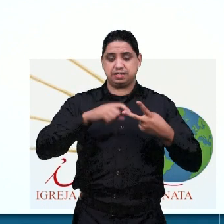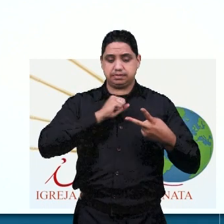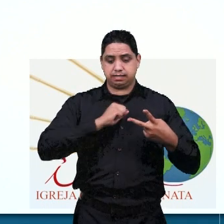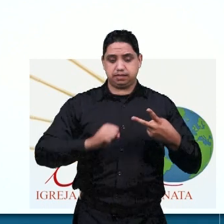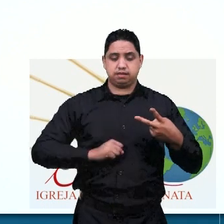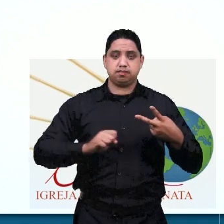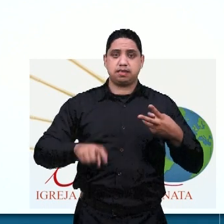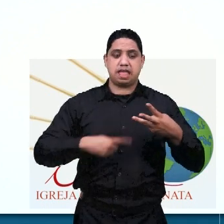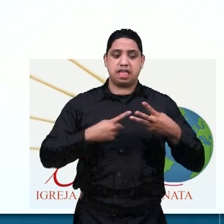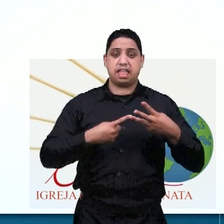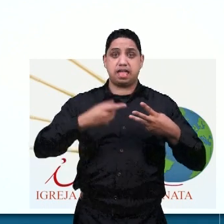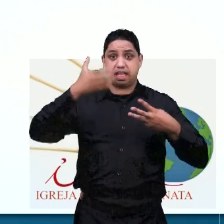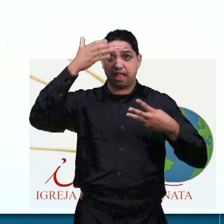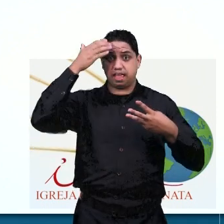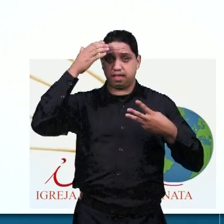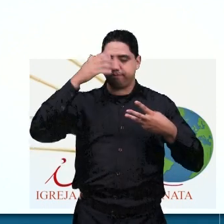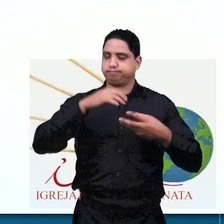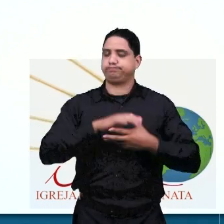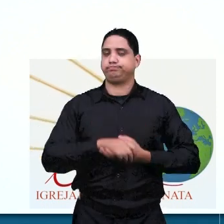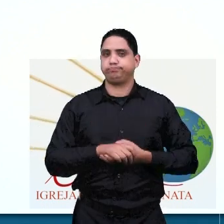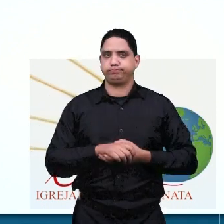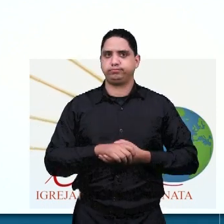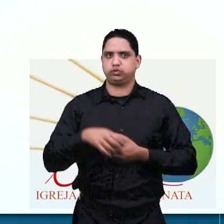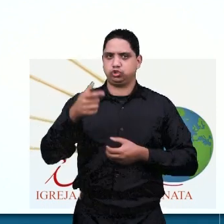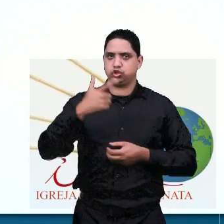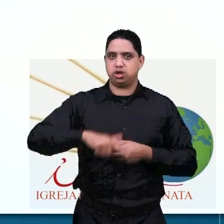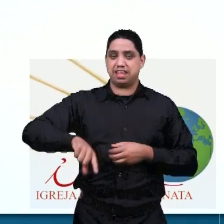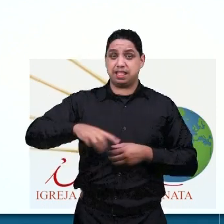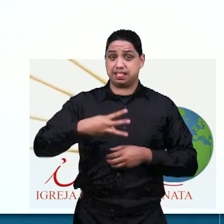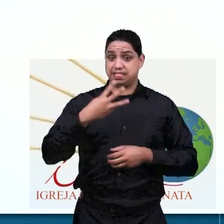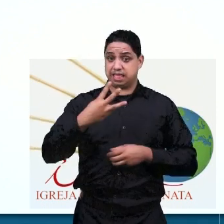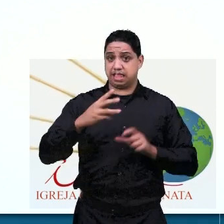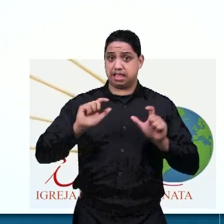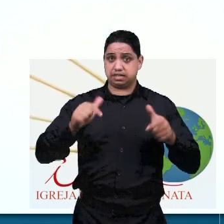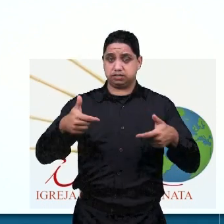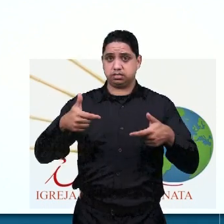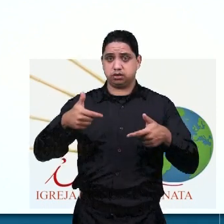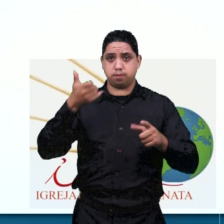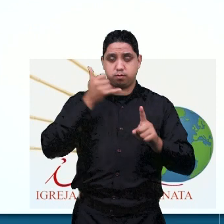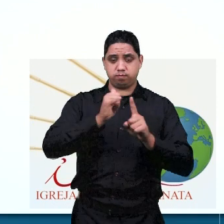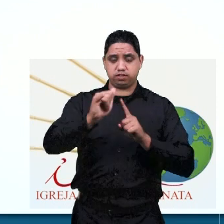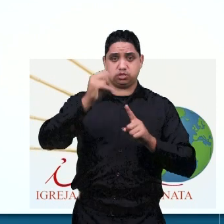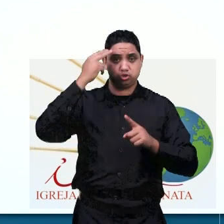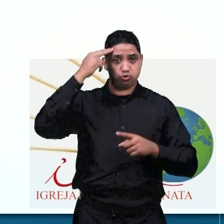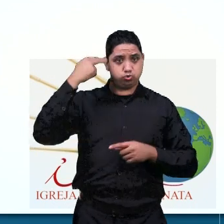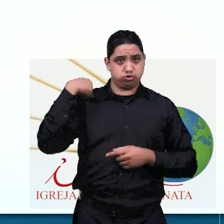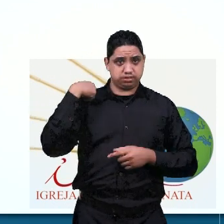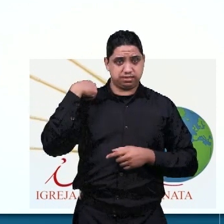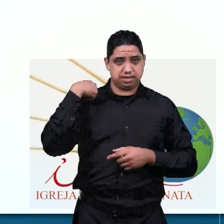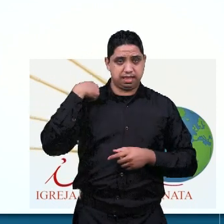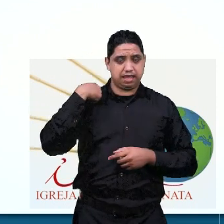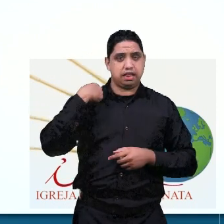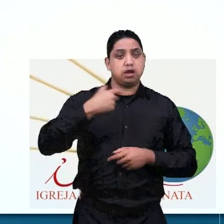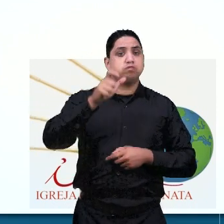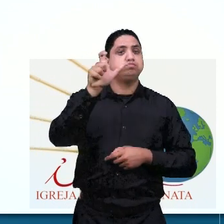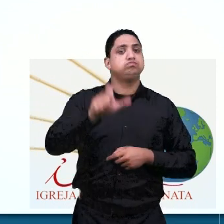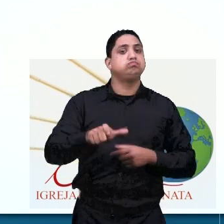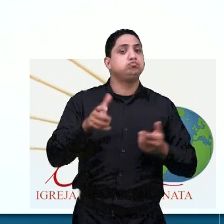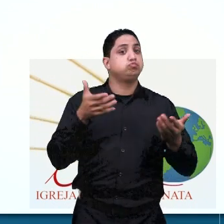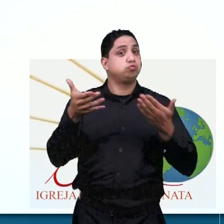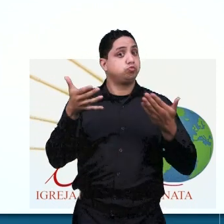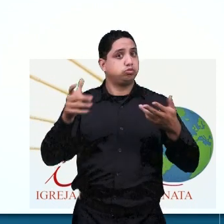sacrificateur. Et roi. Je vais reprendre la question. Ce sont trois manifestations prophétiques. Vous allez étudier